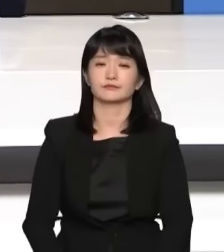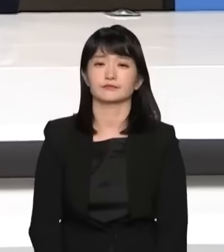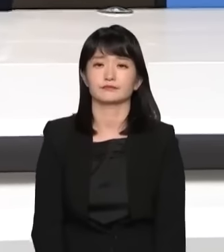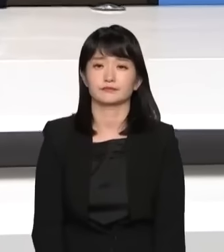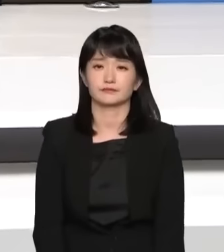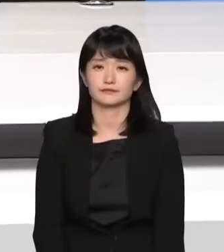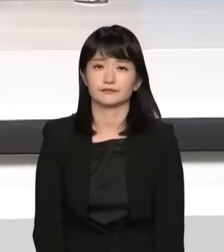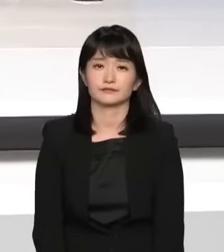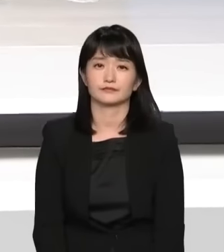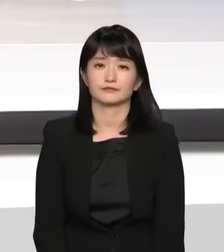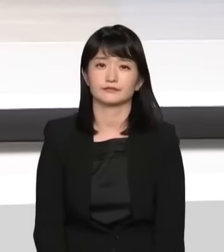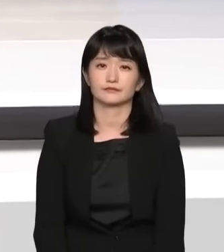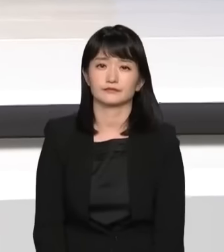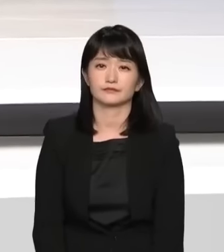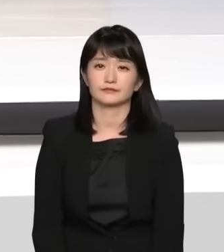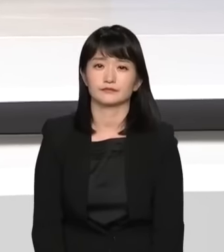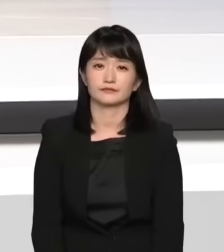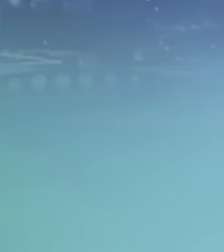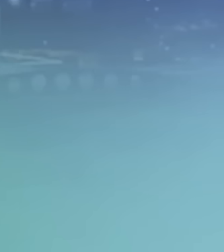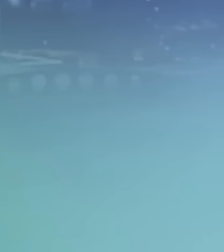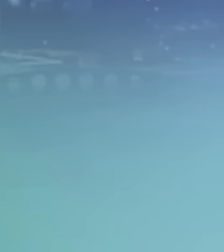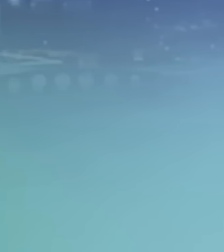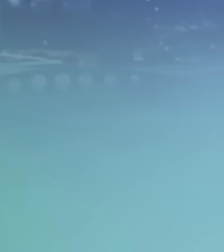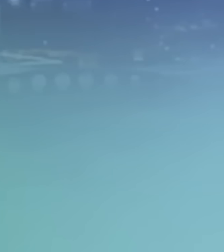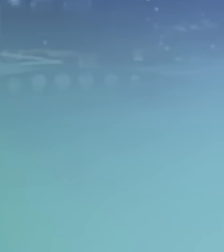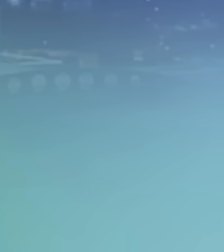함께했습니다 고맙습니다 감사합니다